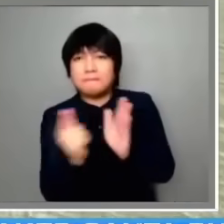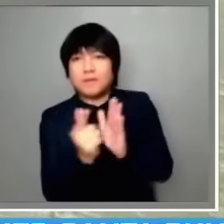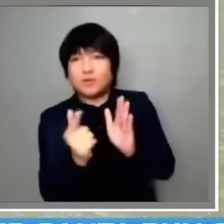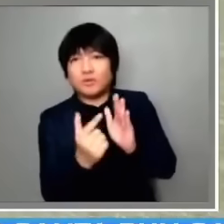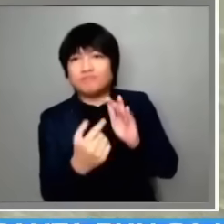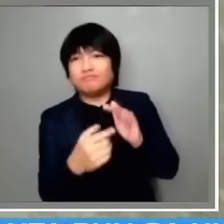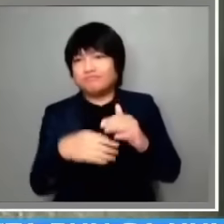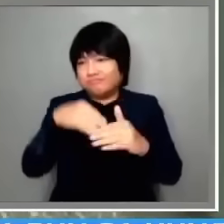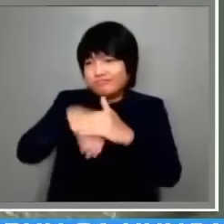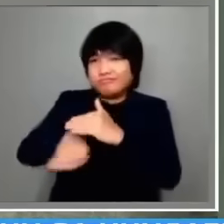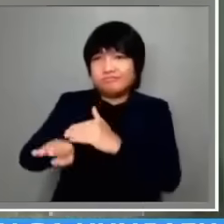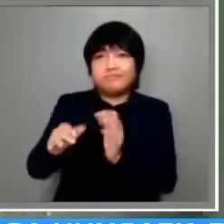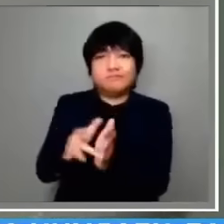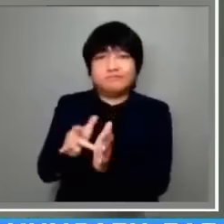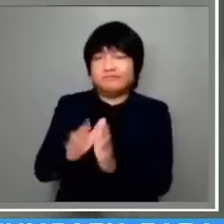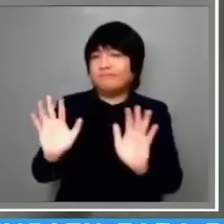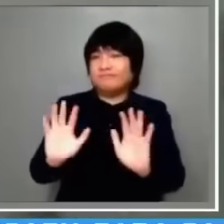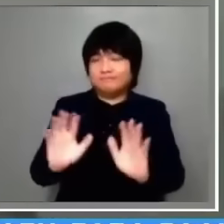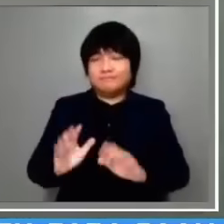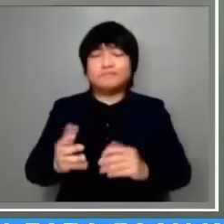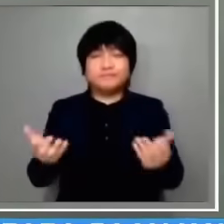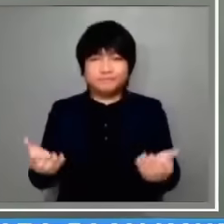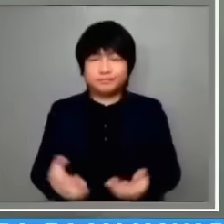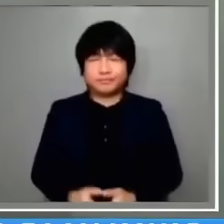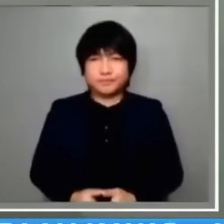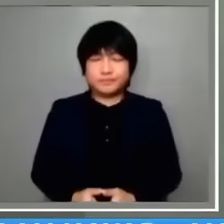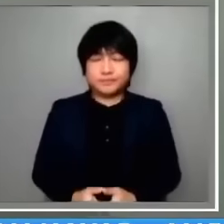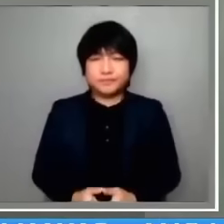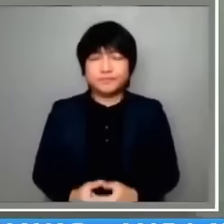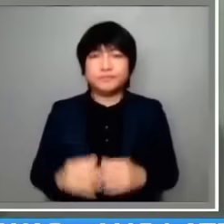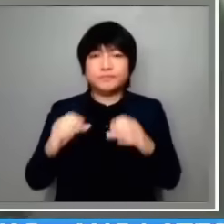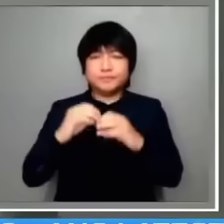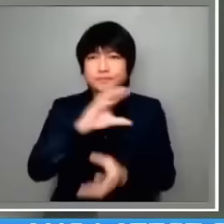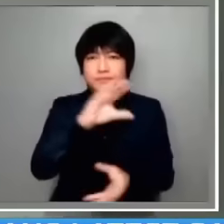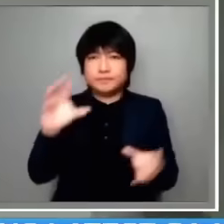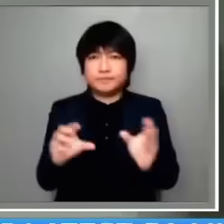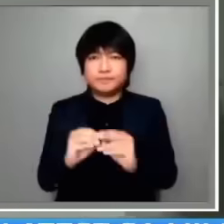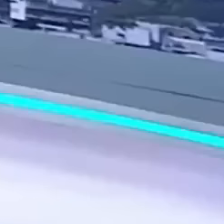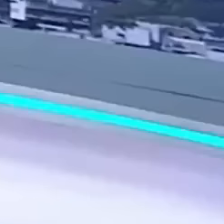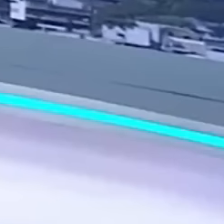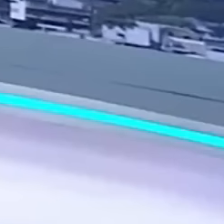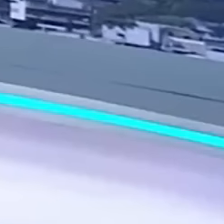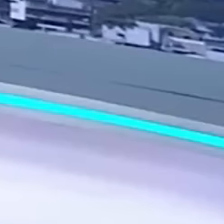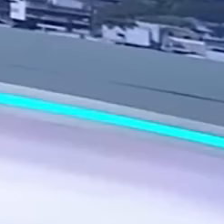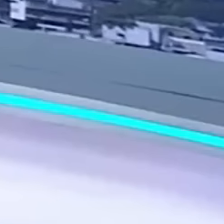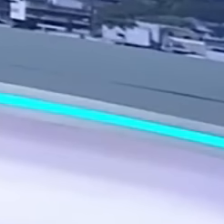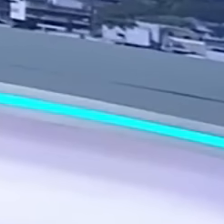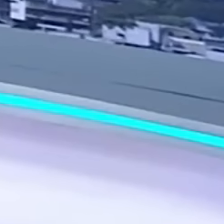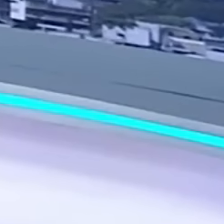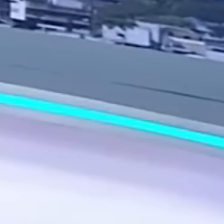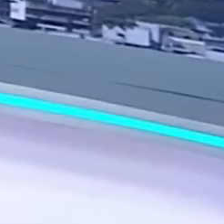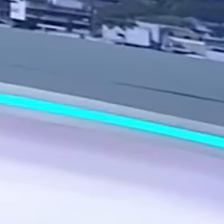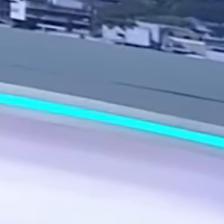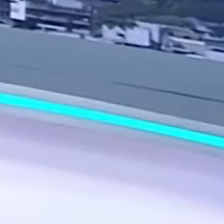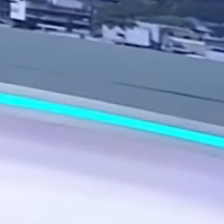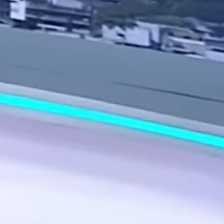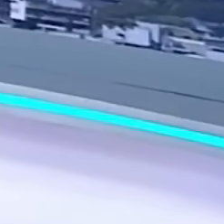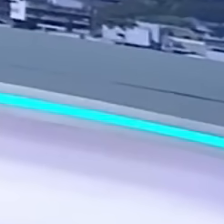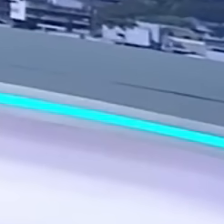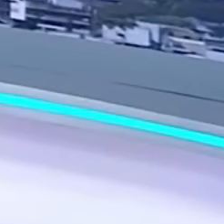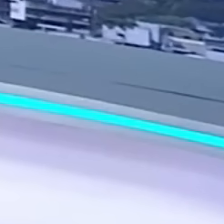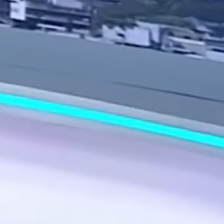Marisol Abdurrahman, nagbabalita para sa GMA Integrated News. Kapuso, alamin ang maiinit na